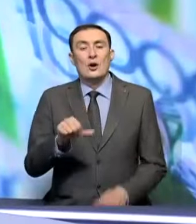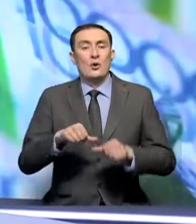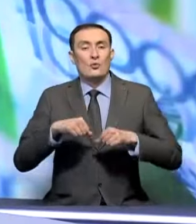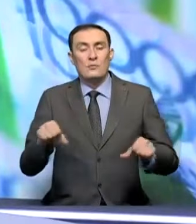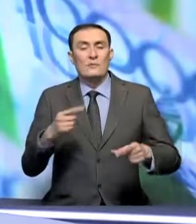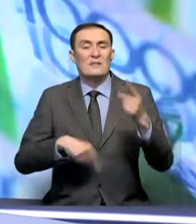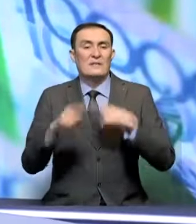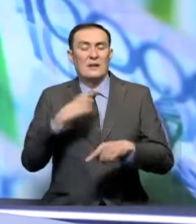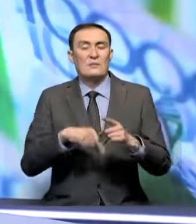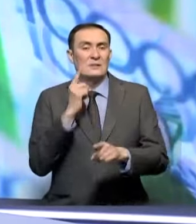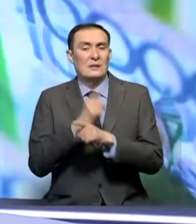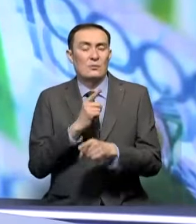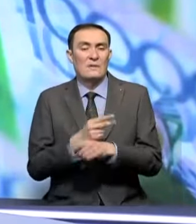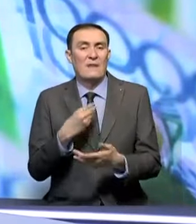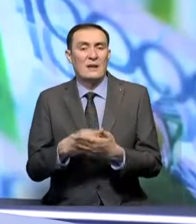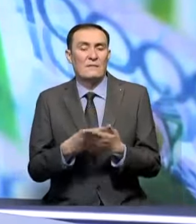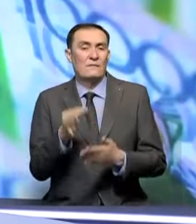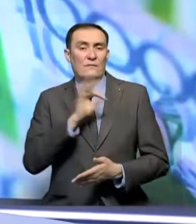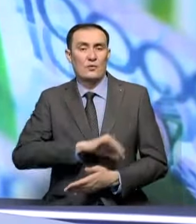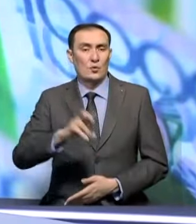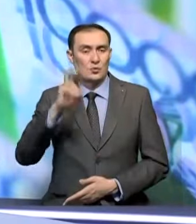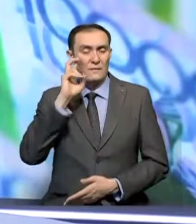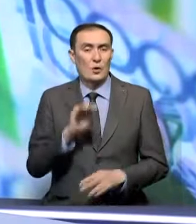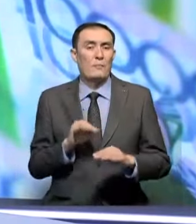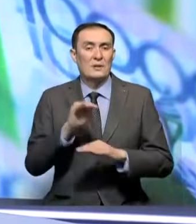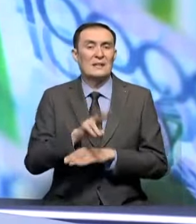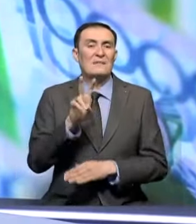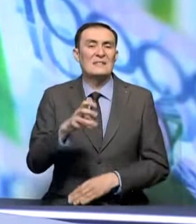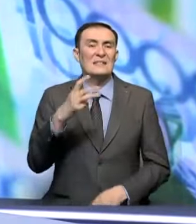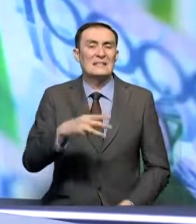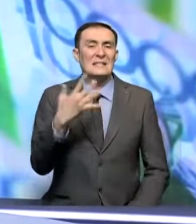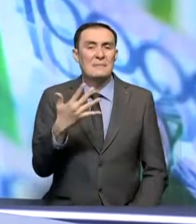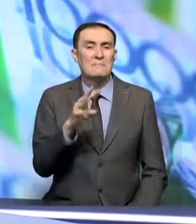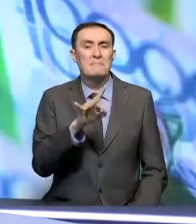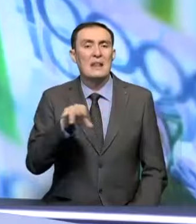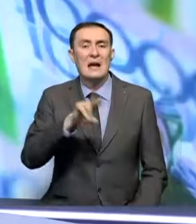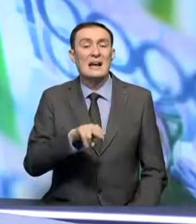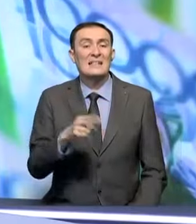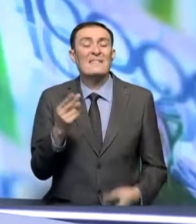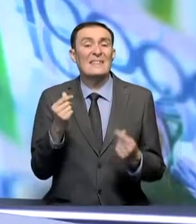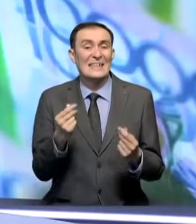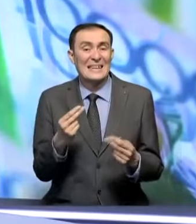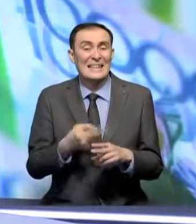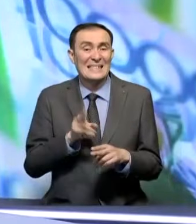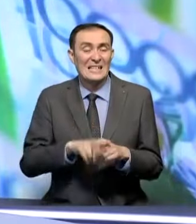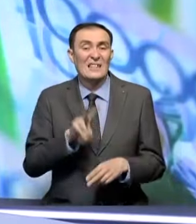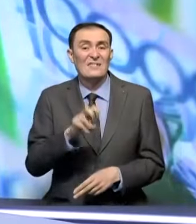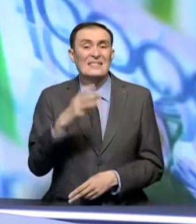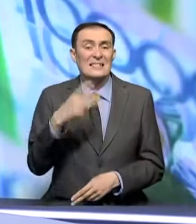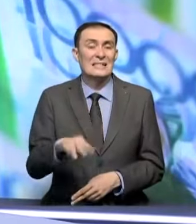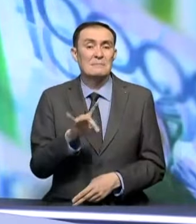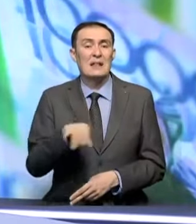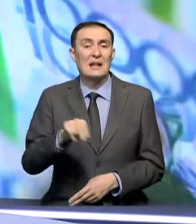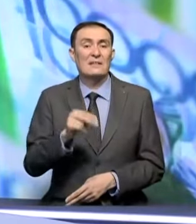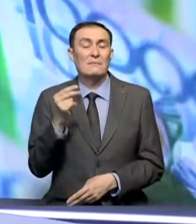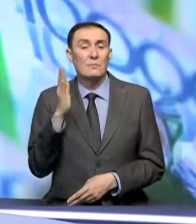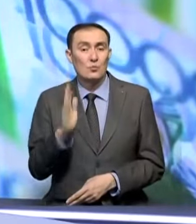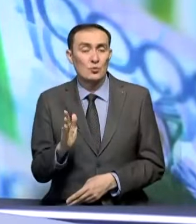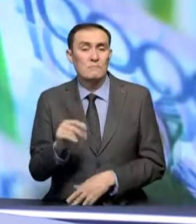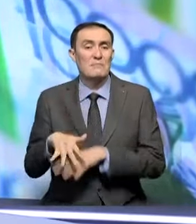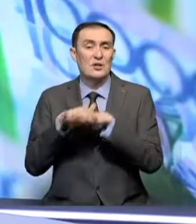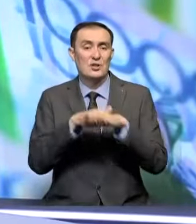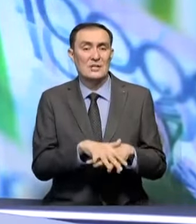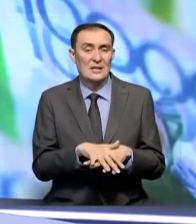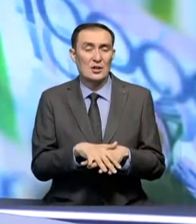незаконных активов обратит в доход государства дополнительно 235 млрд тенге из них 230 млрд тенге будут